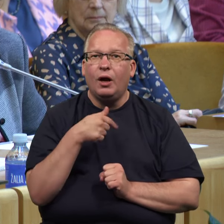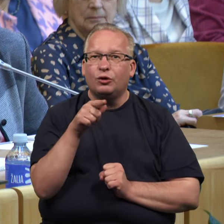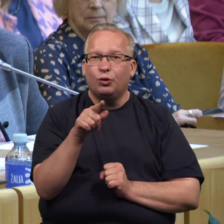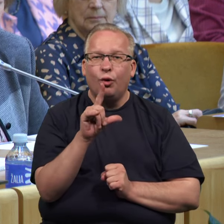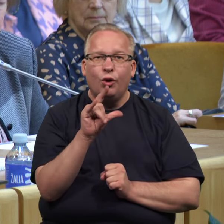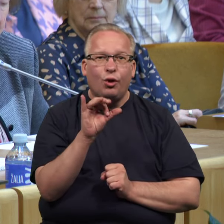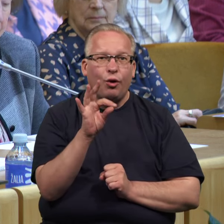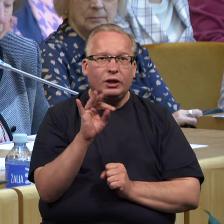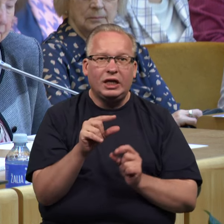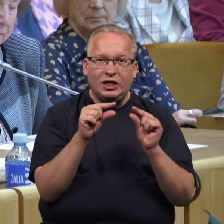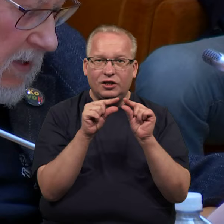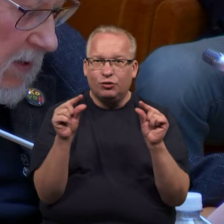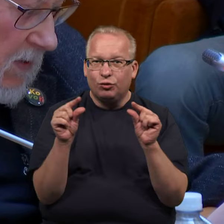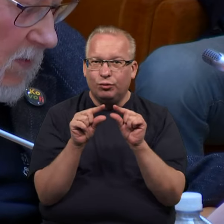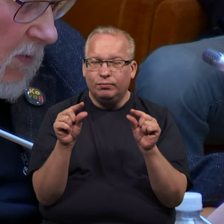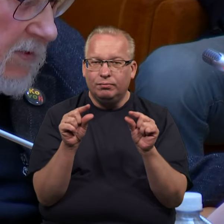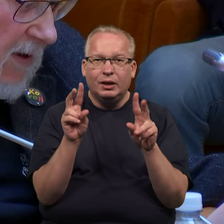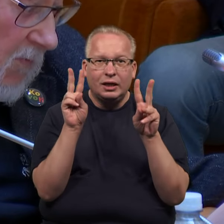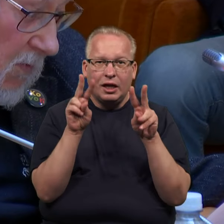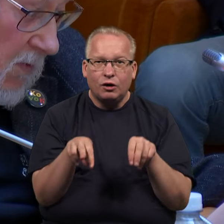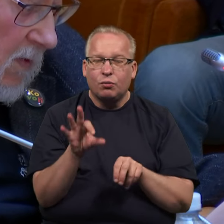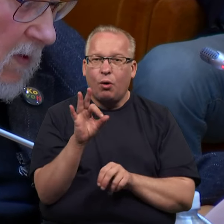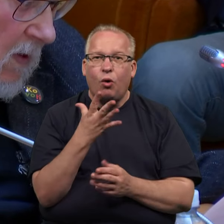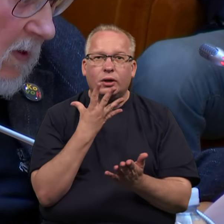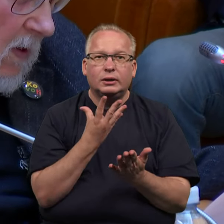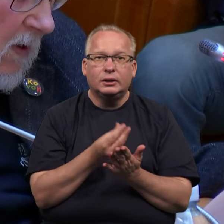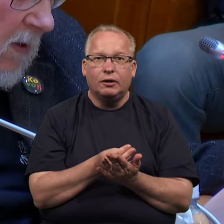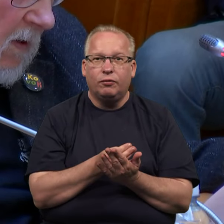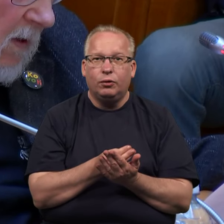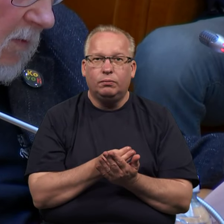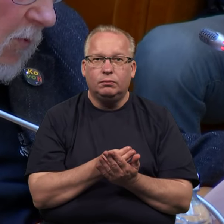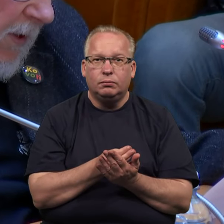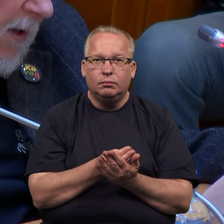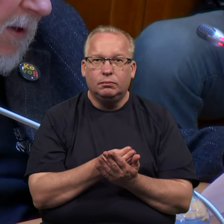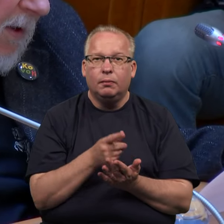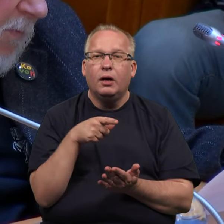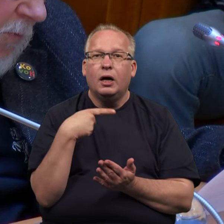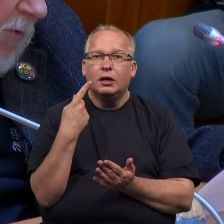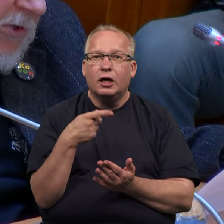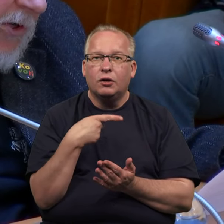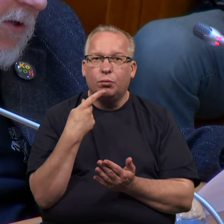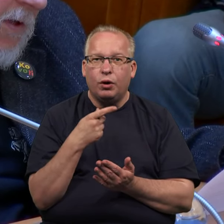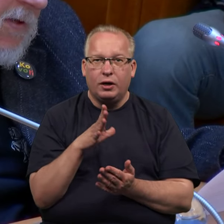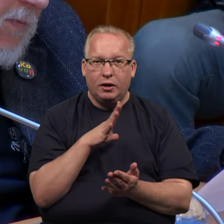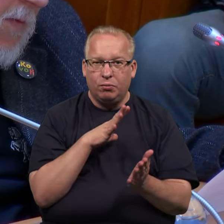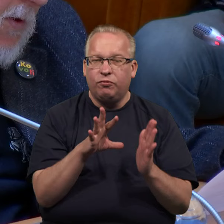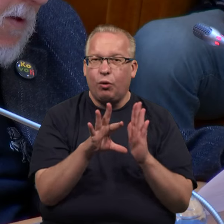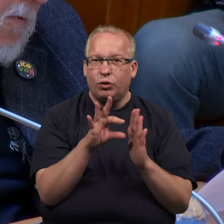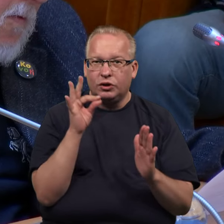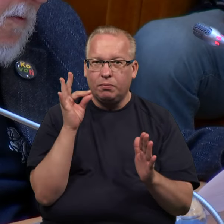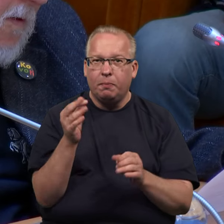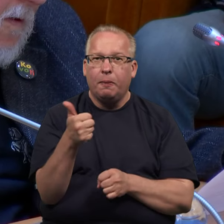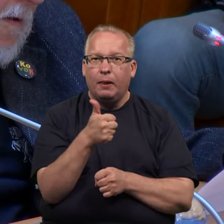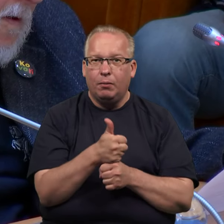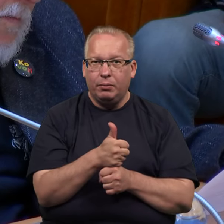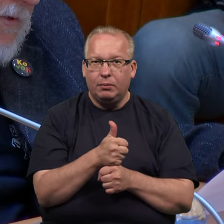formulių nežinodamas, o savo kalboje, kai buvau išrinktas